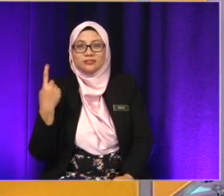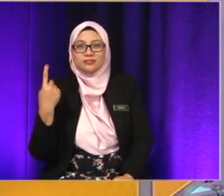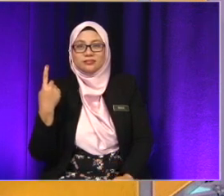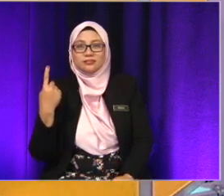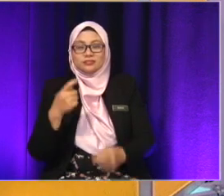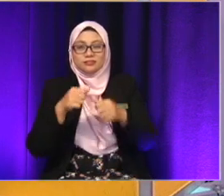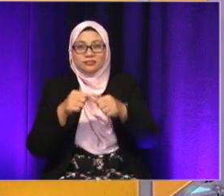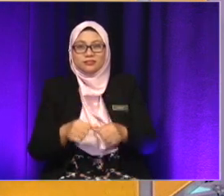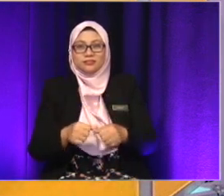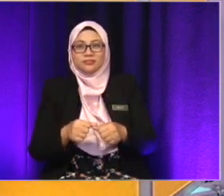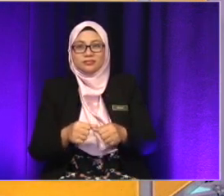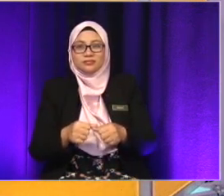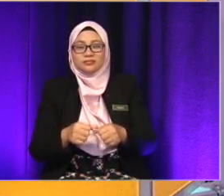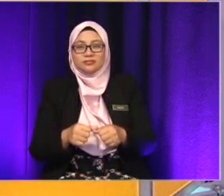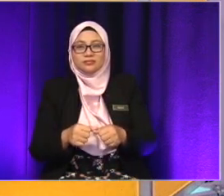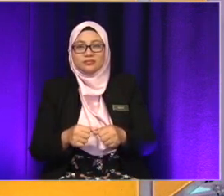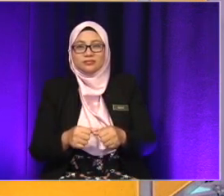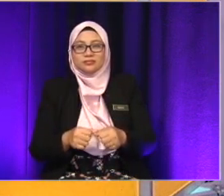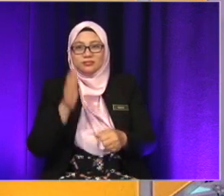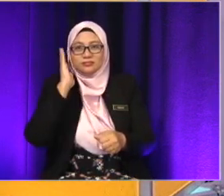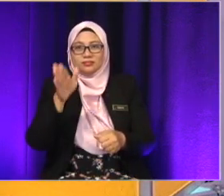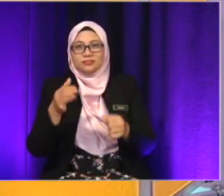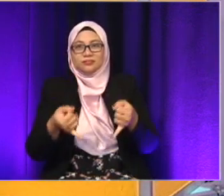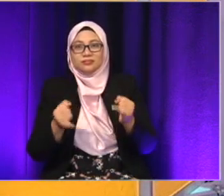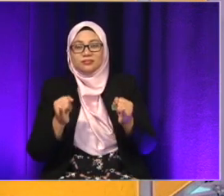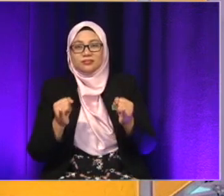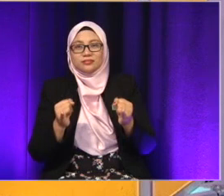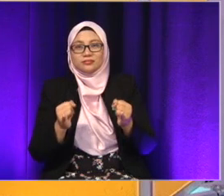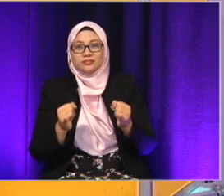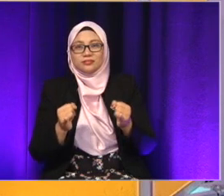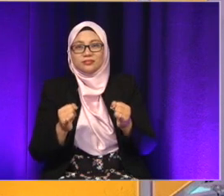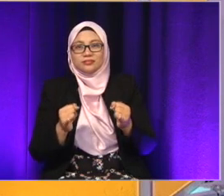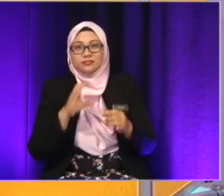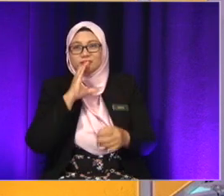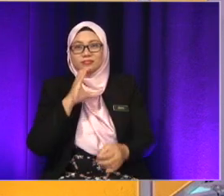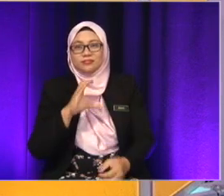tekanan melampau, dia akan lalu sini, spring ni akan cecair ni akan tolak